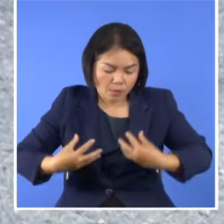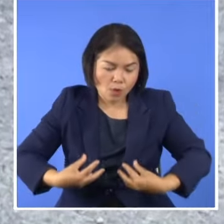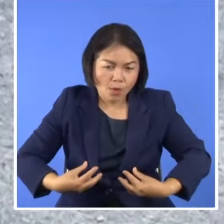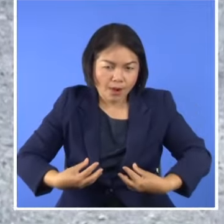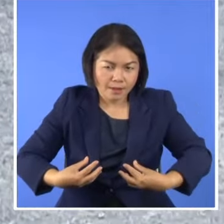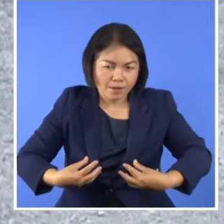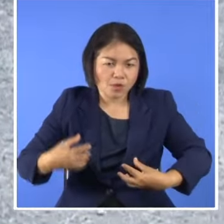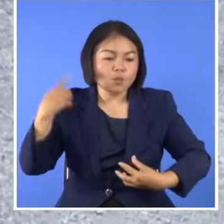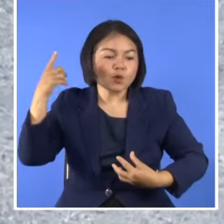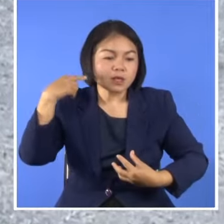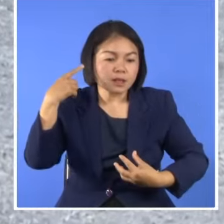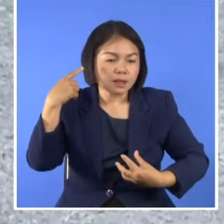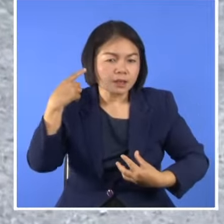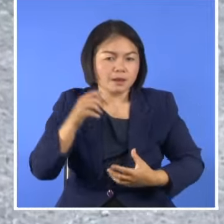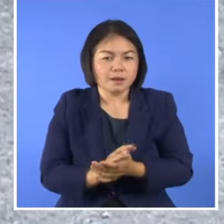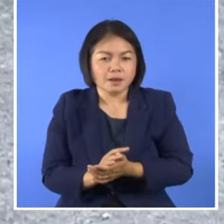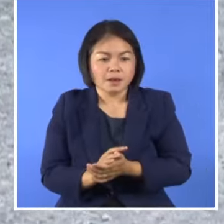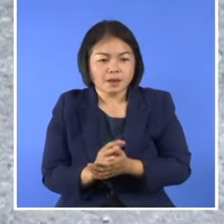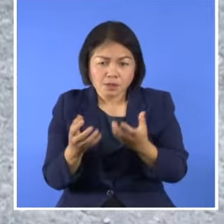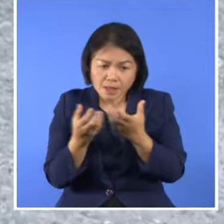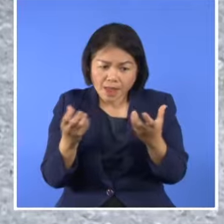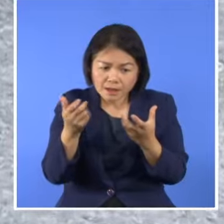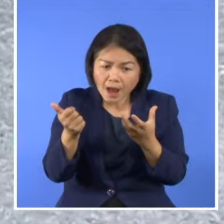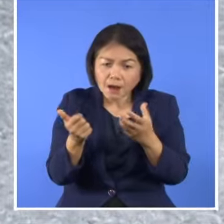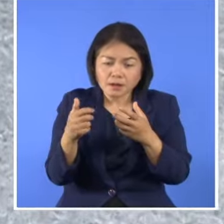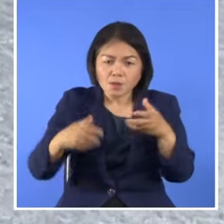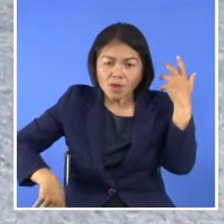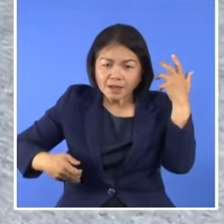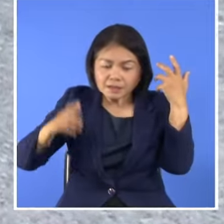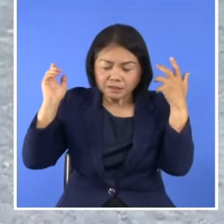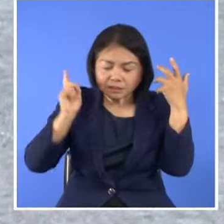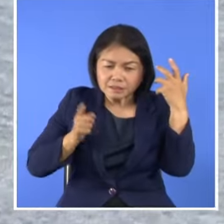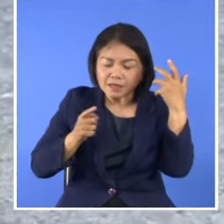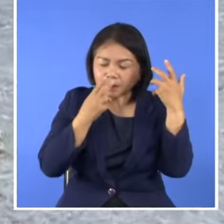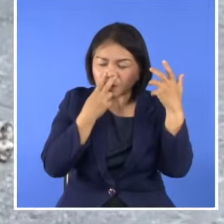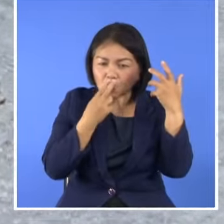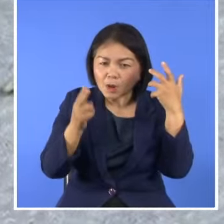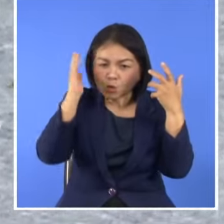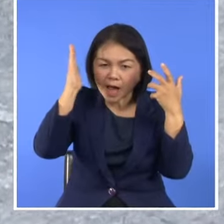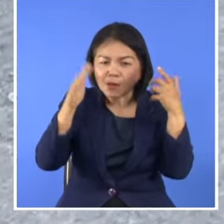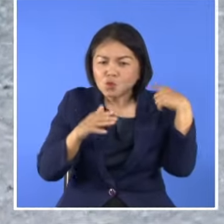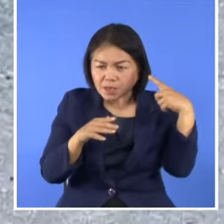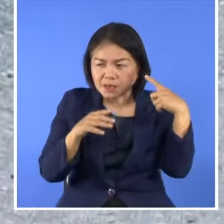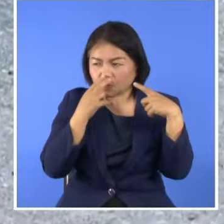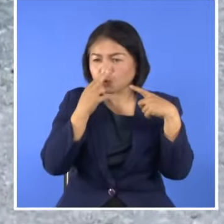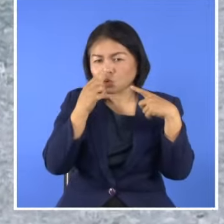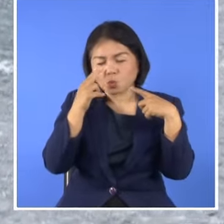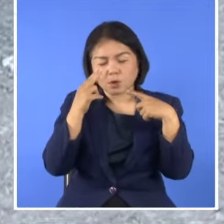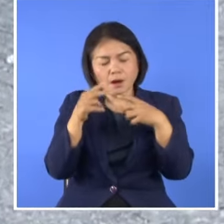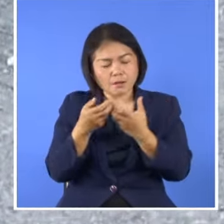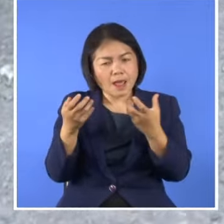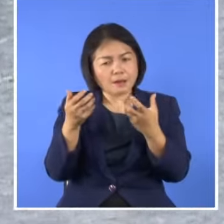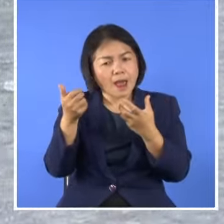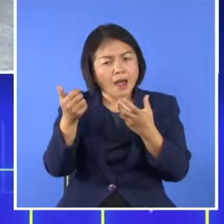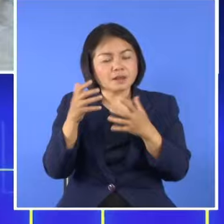เออนี่แล้วเคก็แยกกันออกเนอะลิงู่เนี่ยก็นั่งเไข่ห้อยทีเดียวเชียวเออเป็น